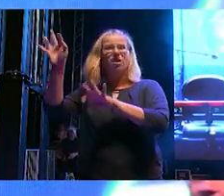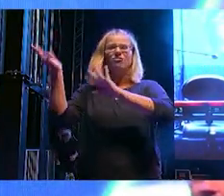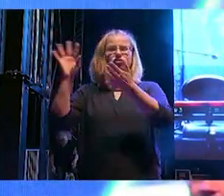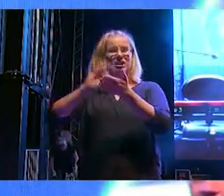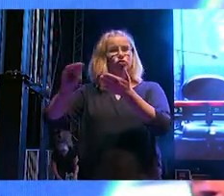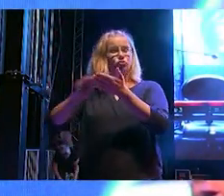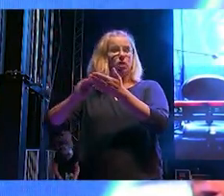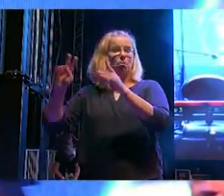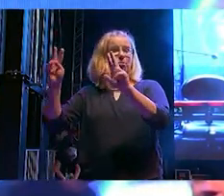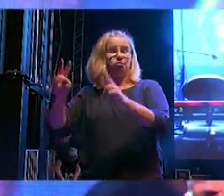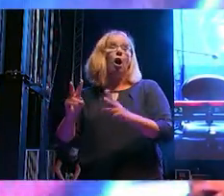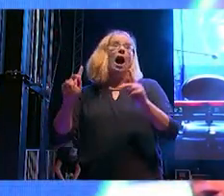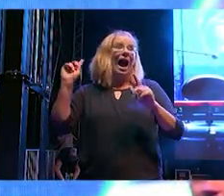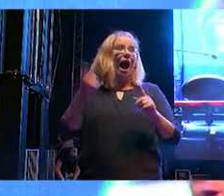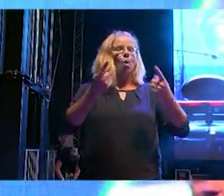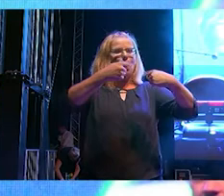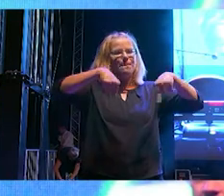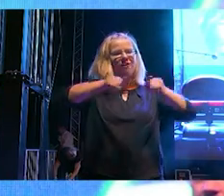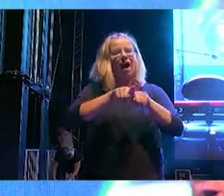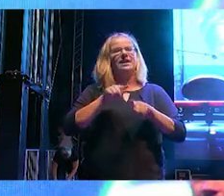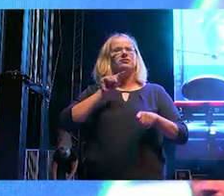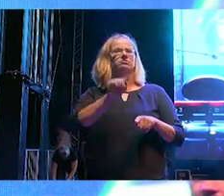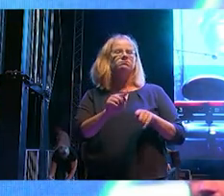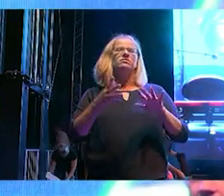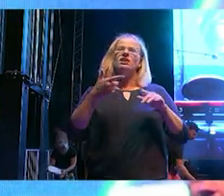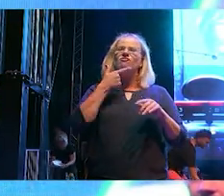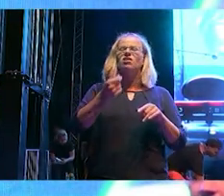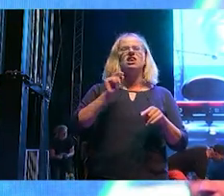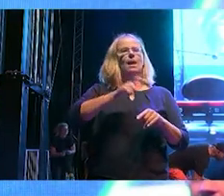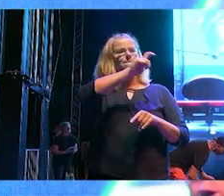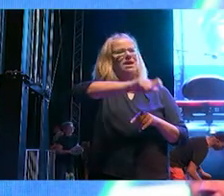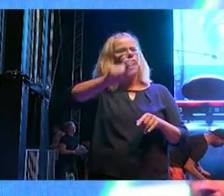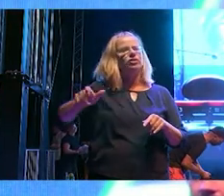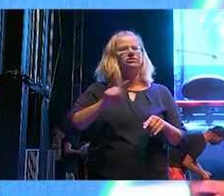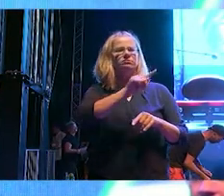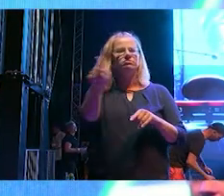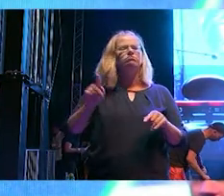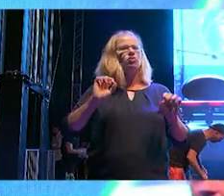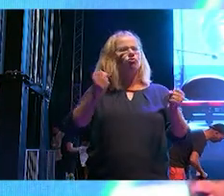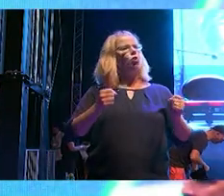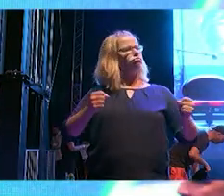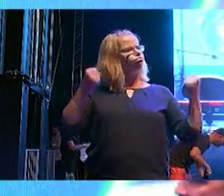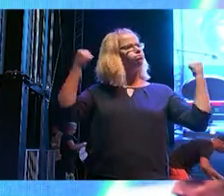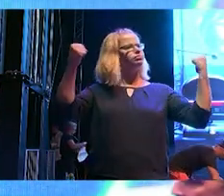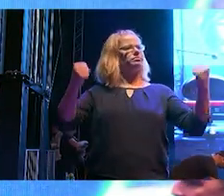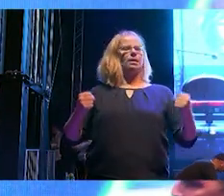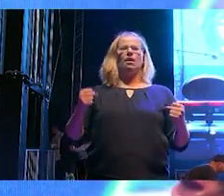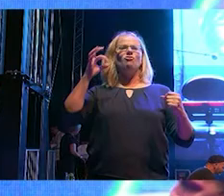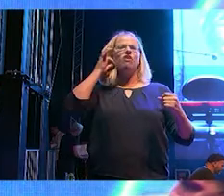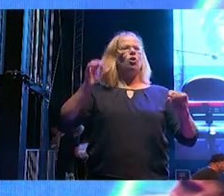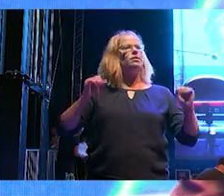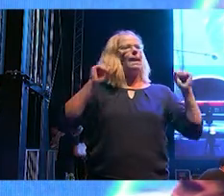Vereine, die für ein emanzipiertes, selbstbestimmtes Leben beeinträchtigter Menschen arbeiten. Daher kämpfe ich als Frau mit